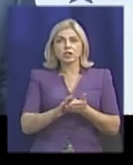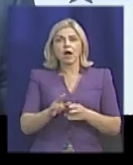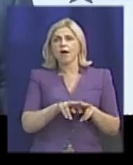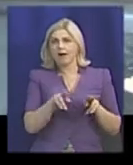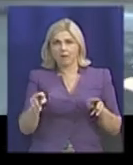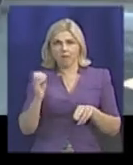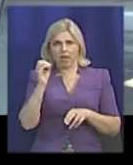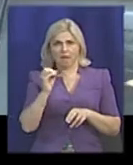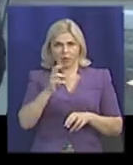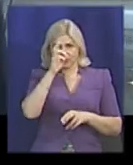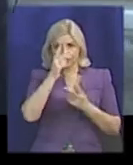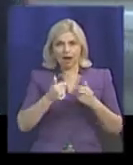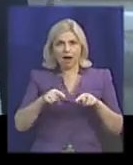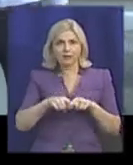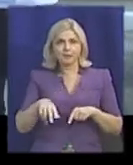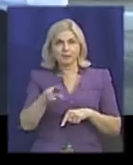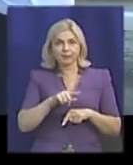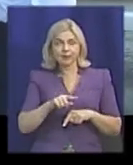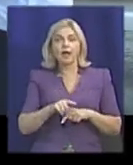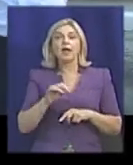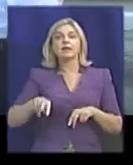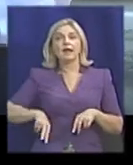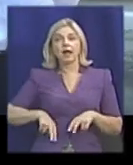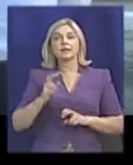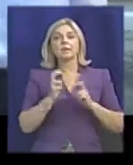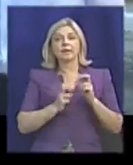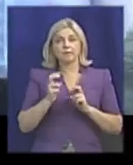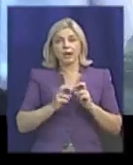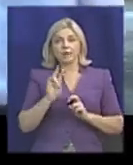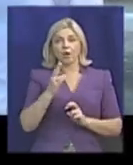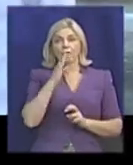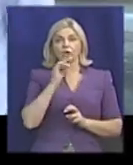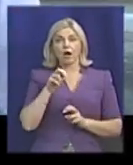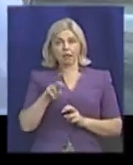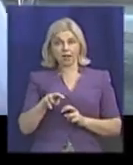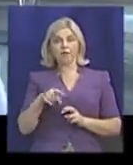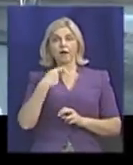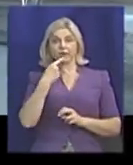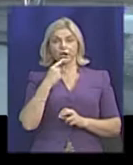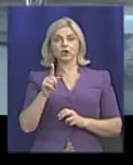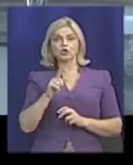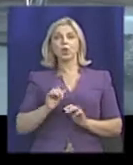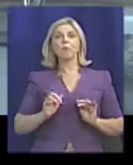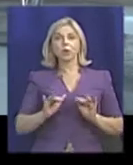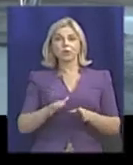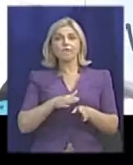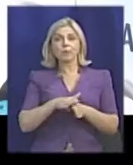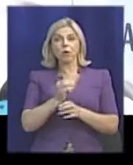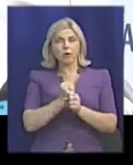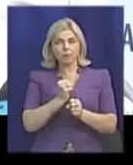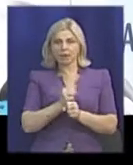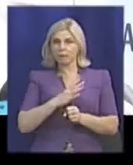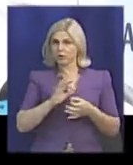стравами. Директор міського комунального підприємства «Миколаївводоканал» Борис Дуденко каже, процес виконання робіт був